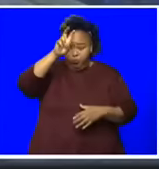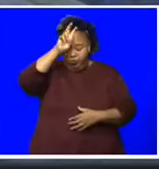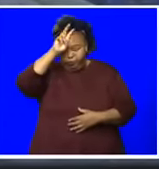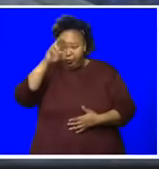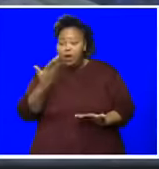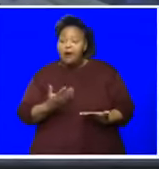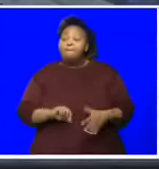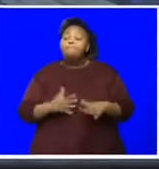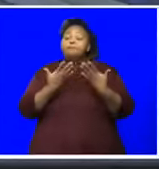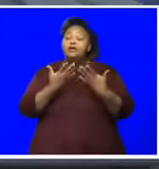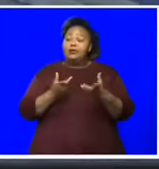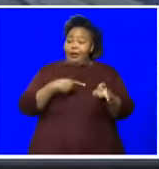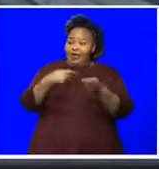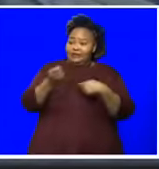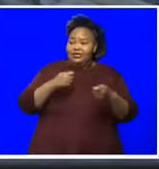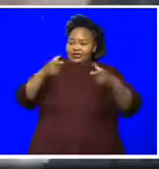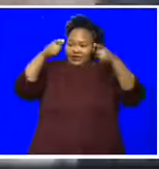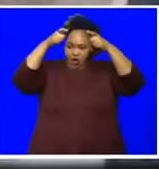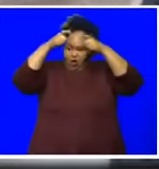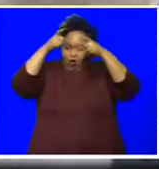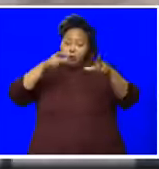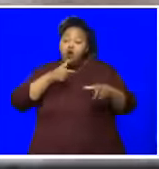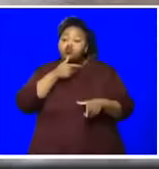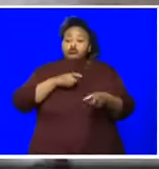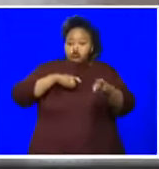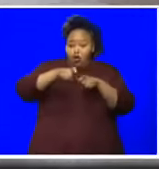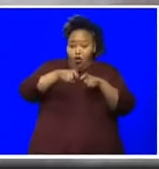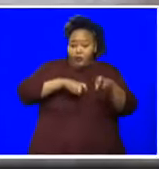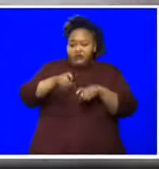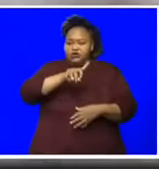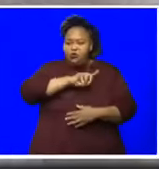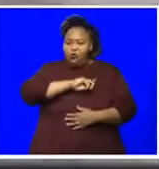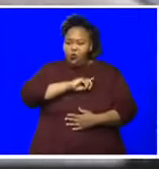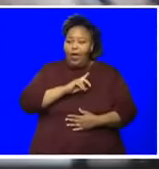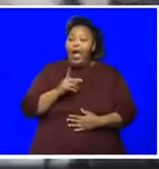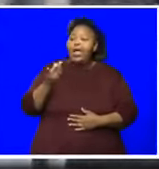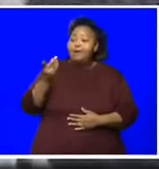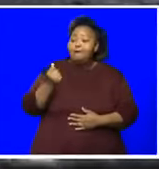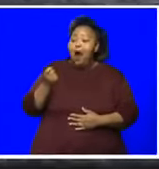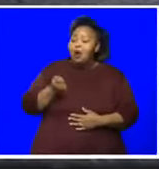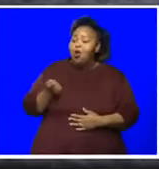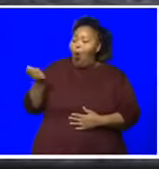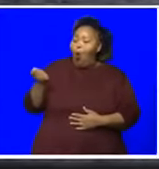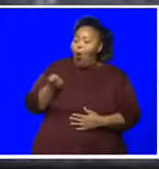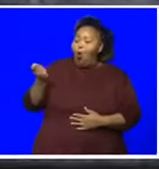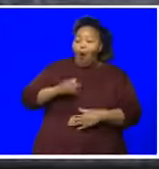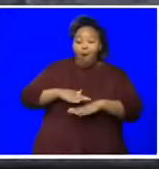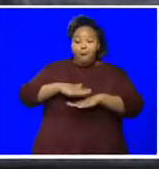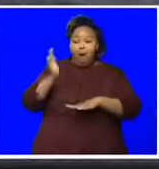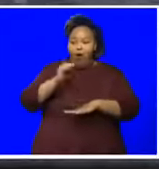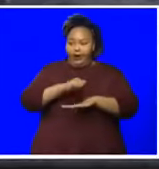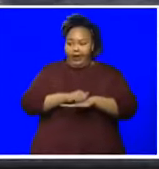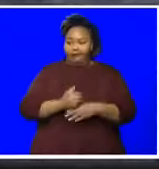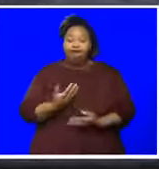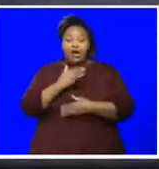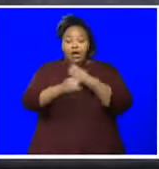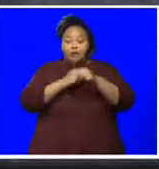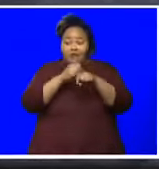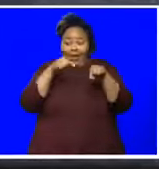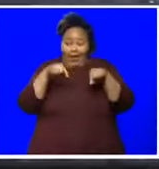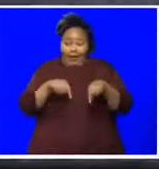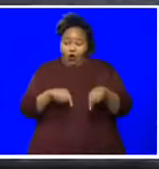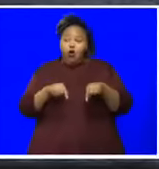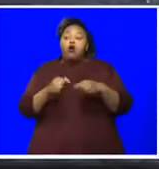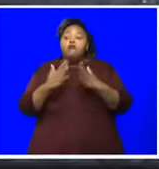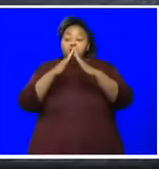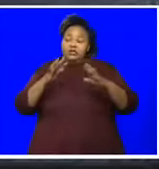liyayilithengisa tinkomo ngendlela yekuchudzelana kude bakhe inzuzo leningi. Kulomnyaka litiko lithengisa tinkomo